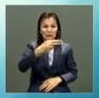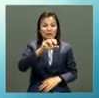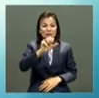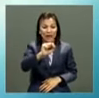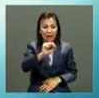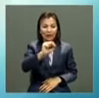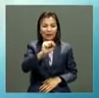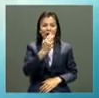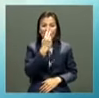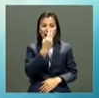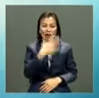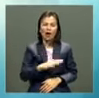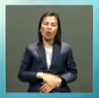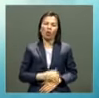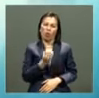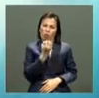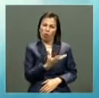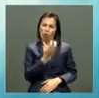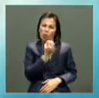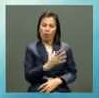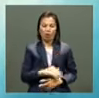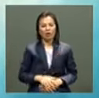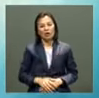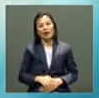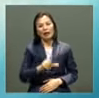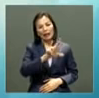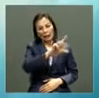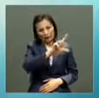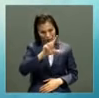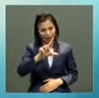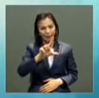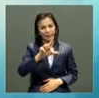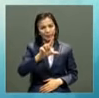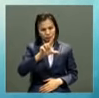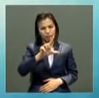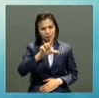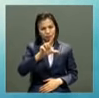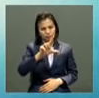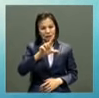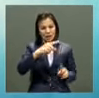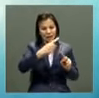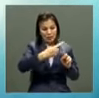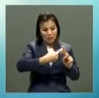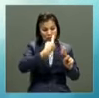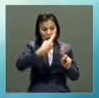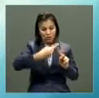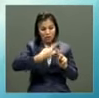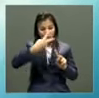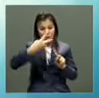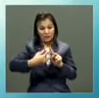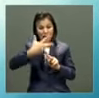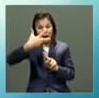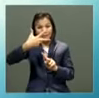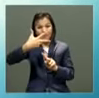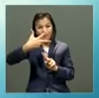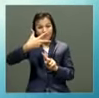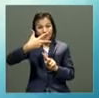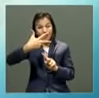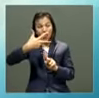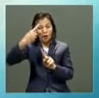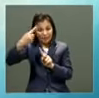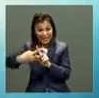ก็ว่าโอ้เยอะแล้วนะนี่เป็นล้านนะครับมกราคมพามีนาเมษามาแค่ครึ่